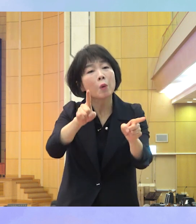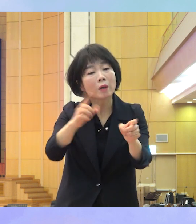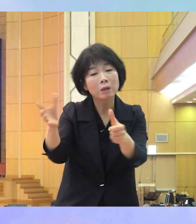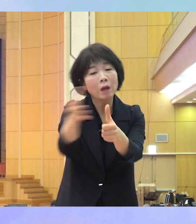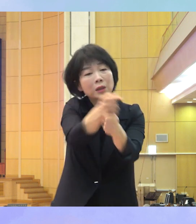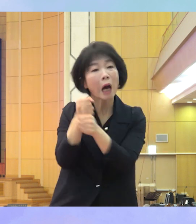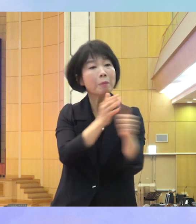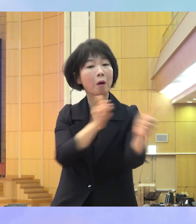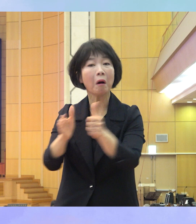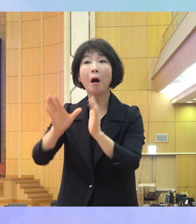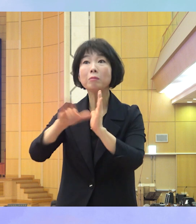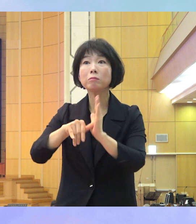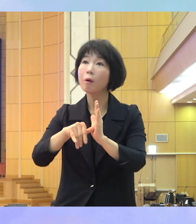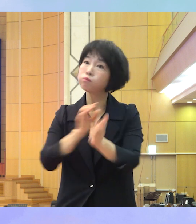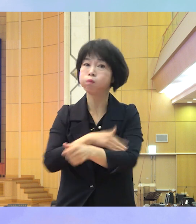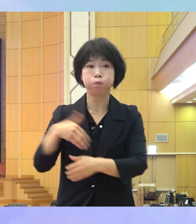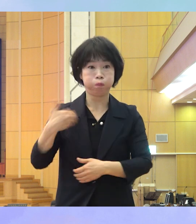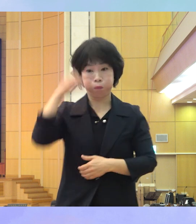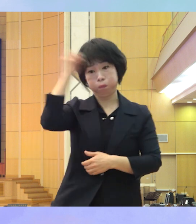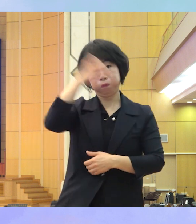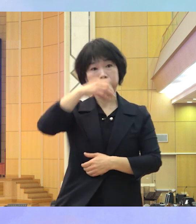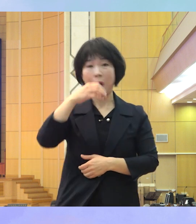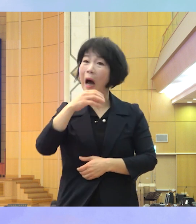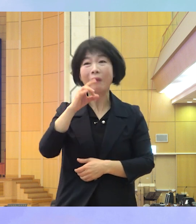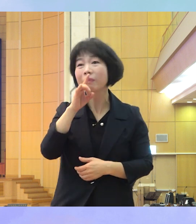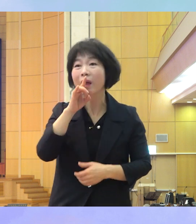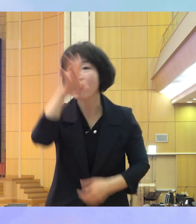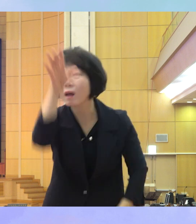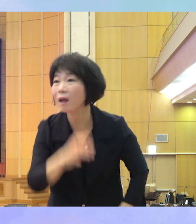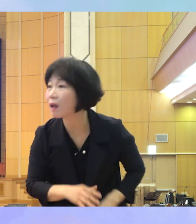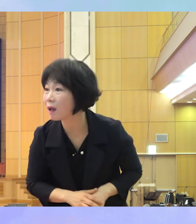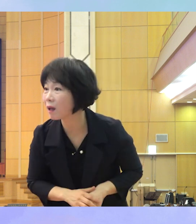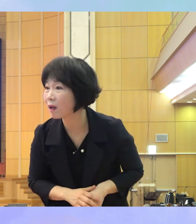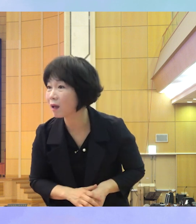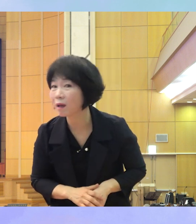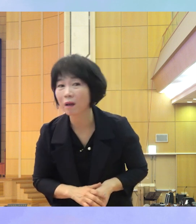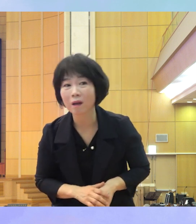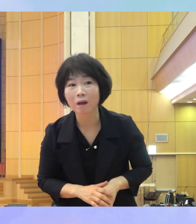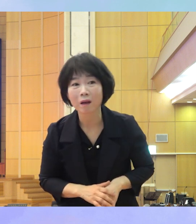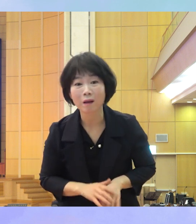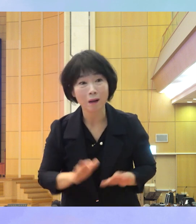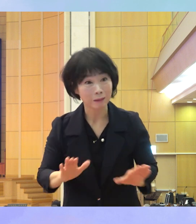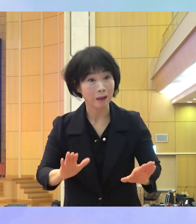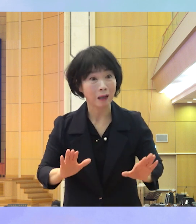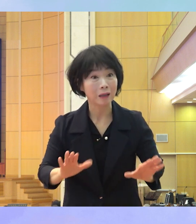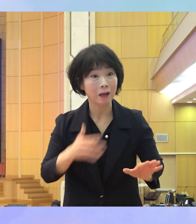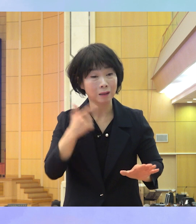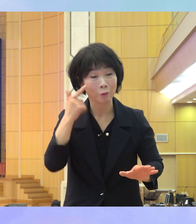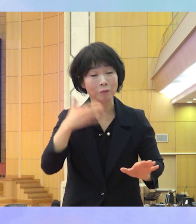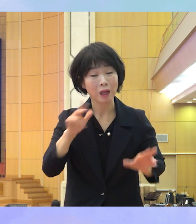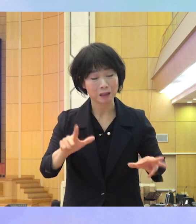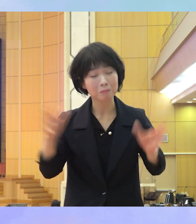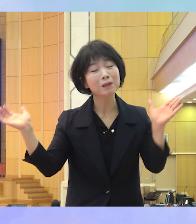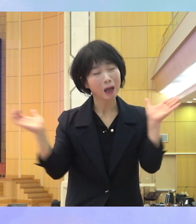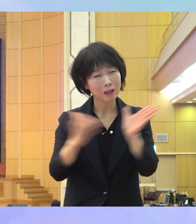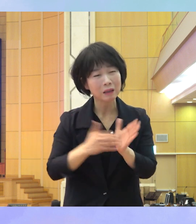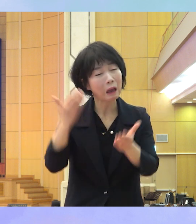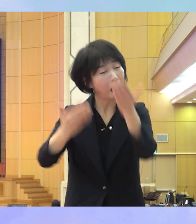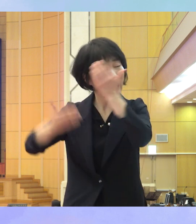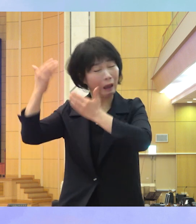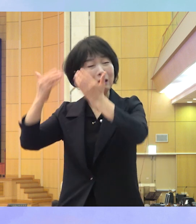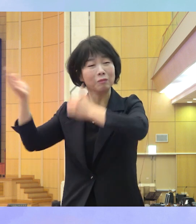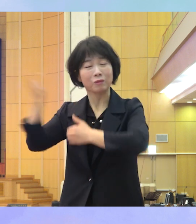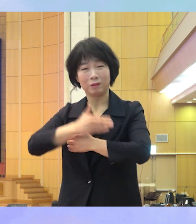말이에요. 때도 모르고. 그러니까 우리가 여러분 저는 목회하면서 교회를